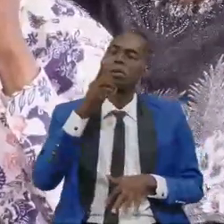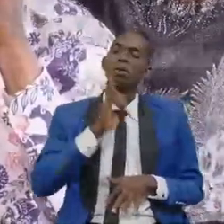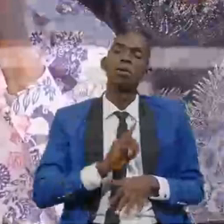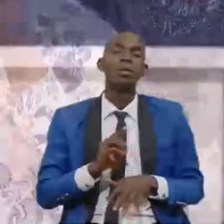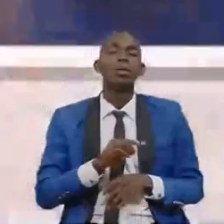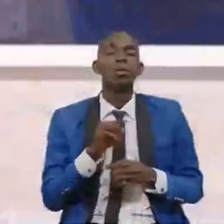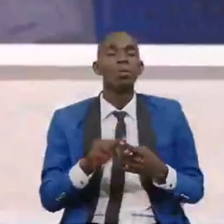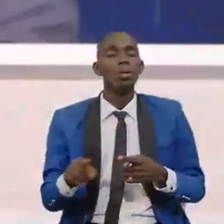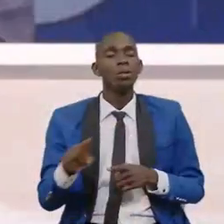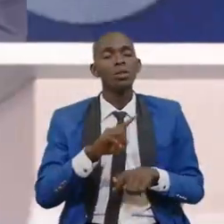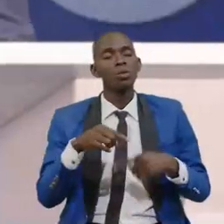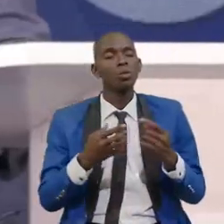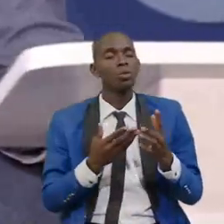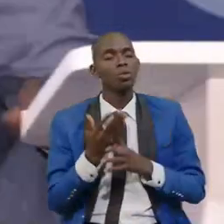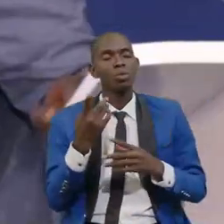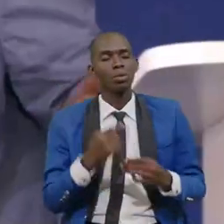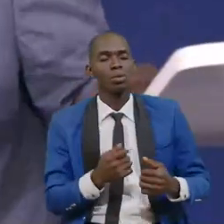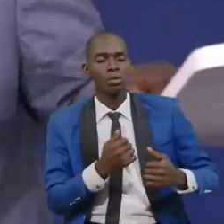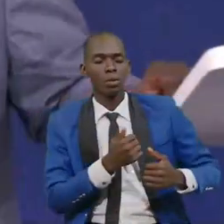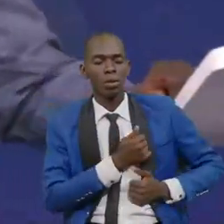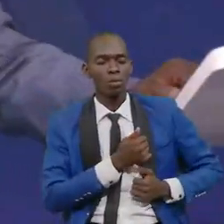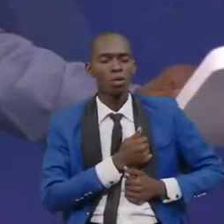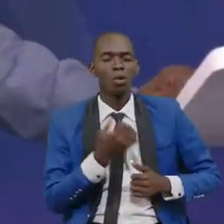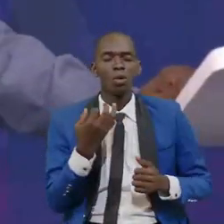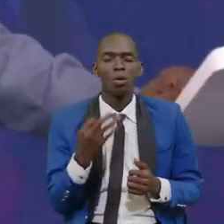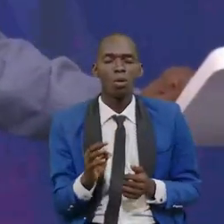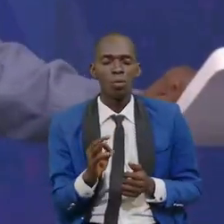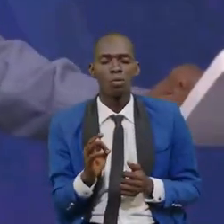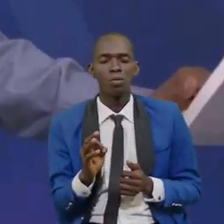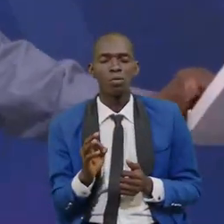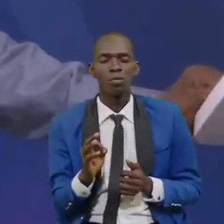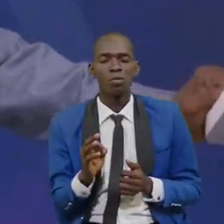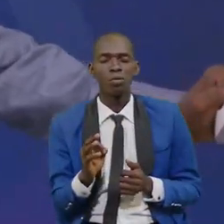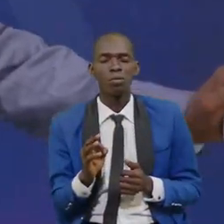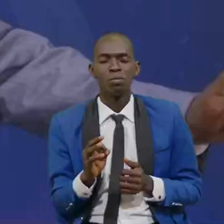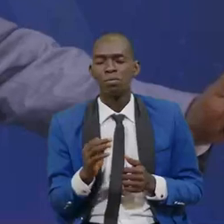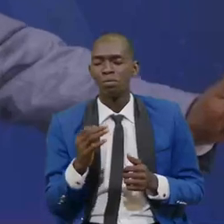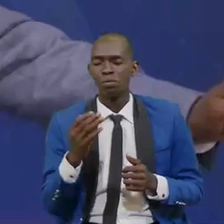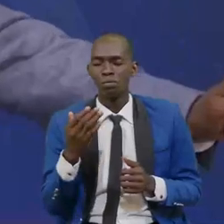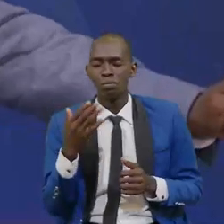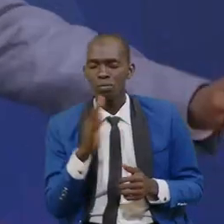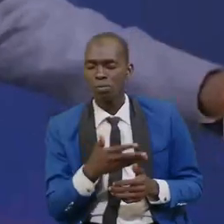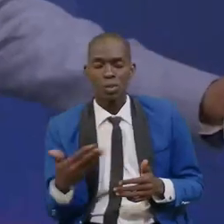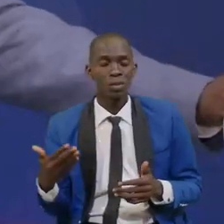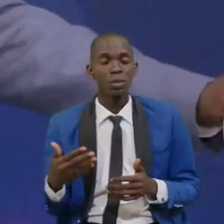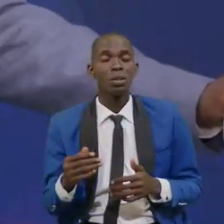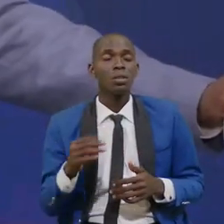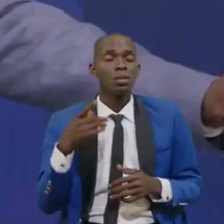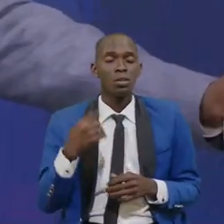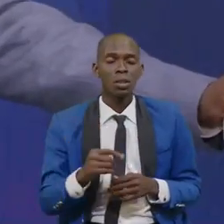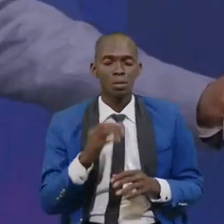ils passeront par l'armée des termites, leur maison de foi va